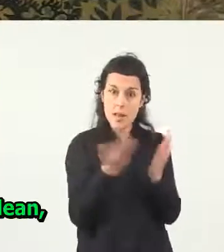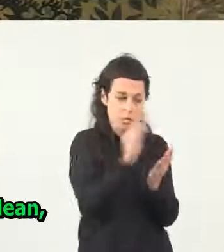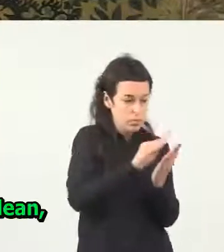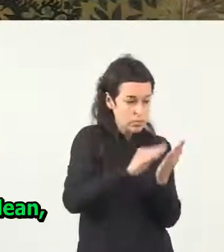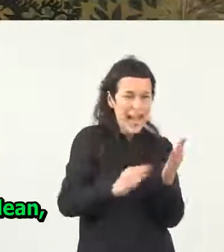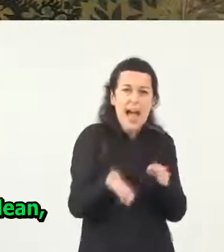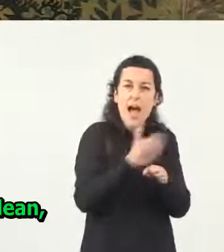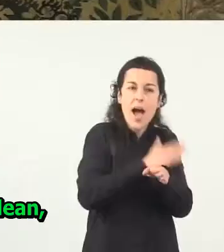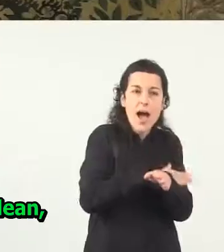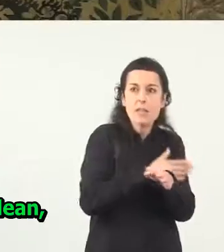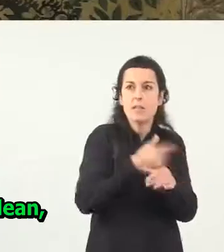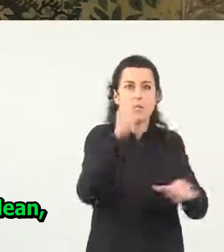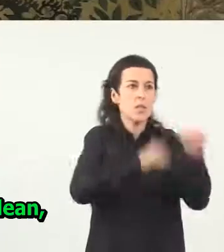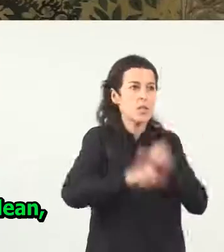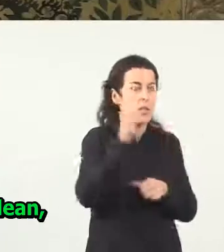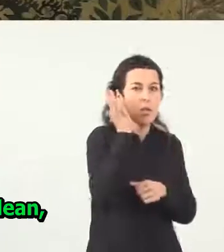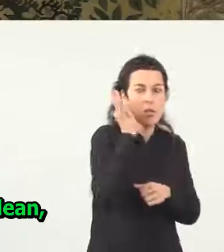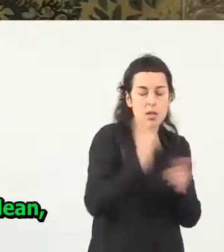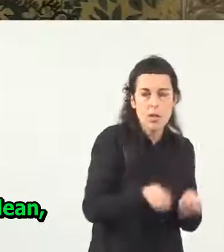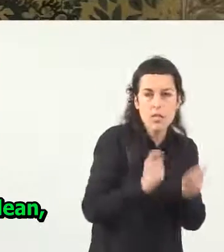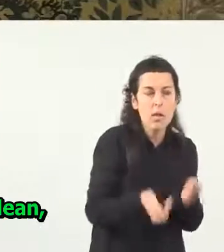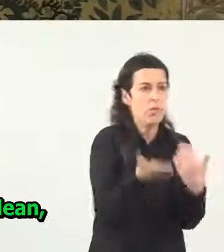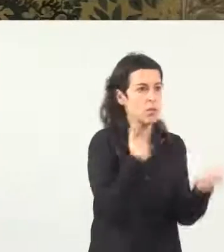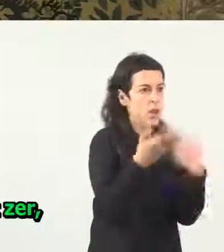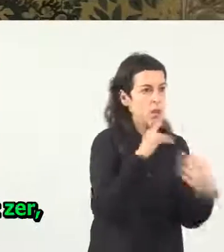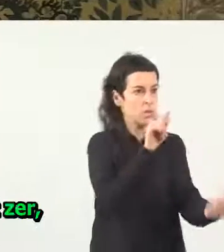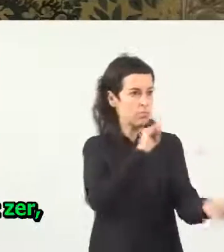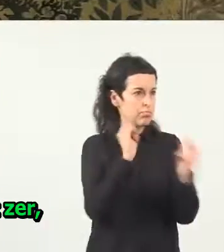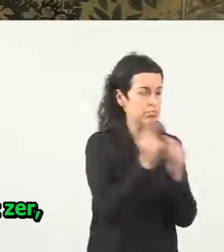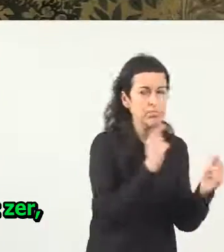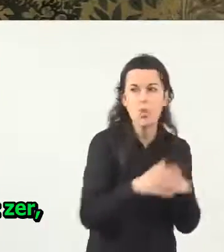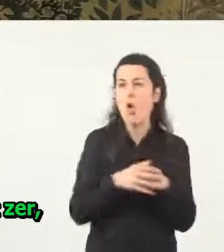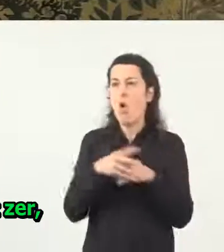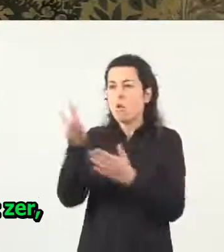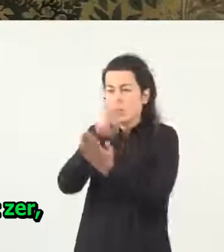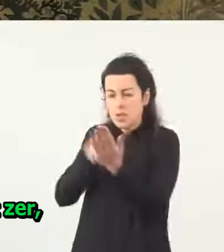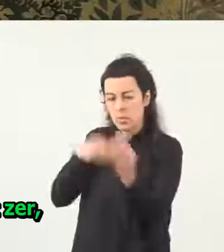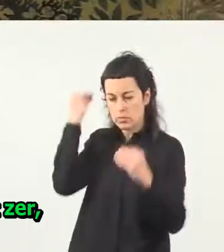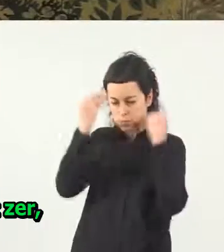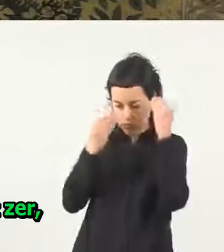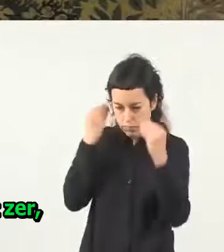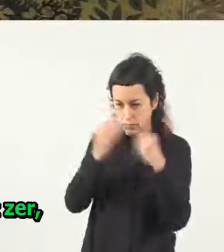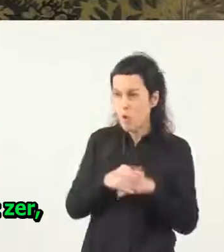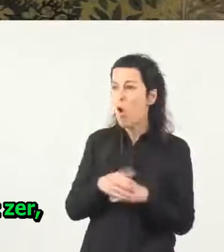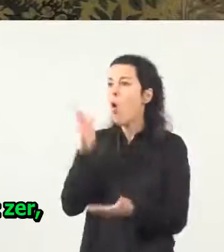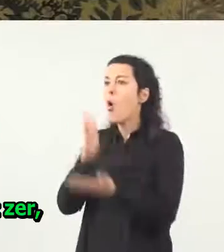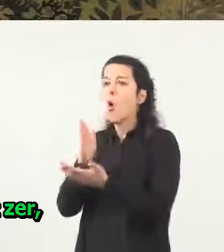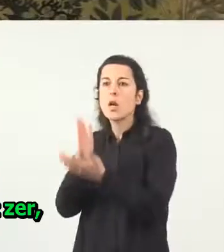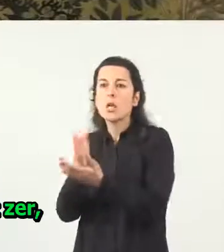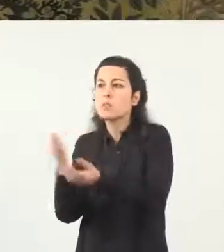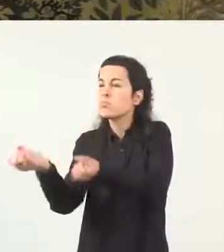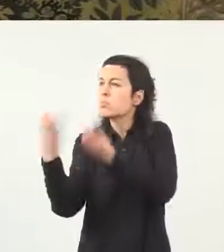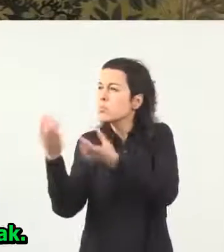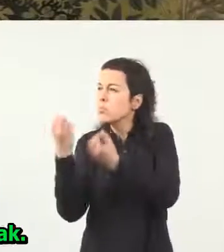askorekin, hitz egin dut nire Basauriko emakume taldeekin eta diskutitu dugu ez dakiz zer, irakurri dut eta pentsatu dut ez dakiz zer, klasean entzun diot neska